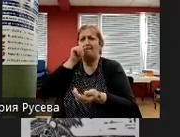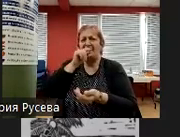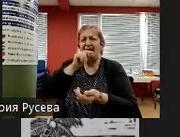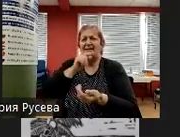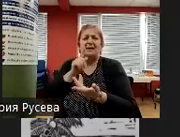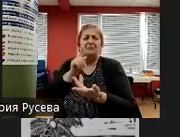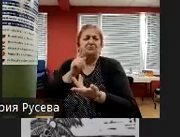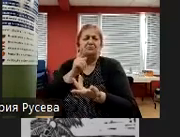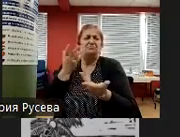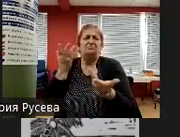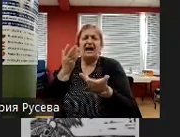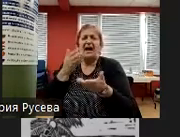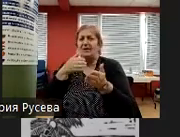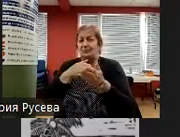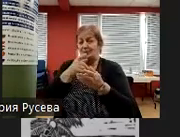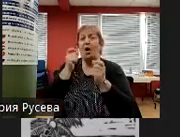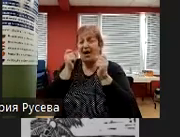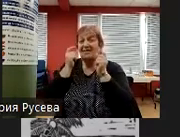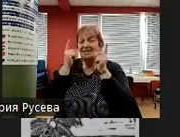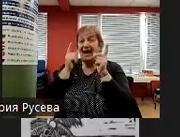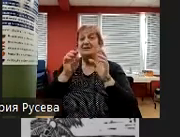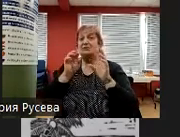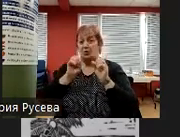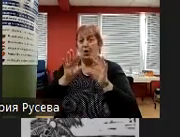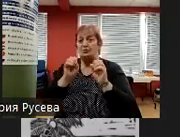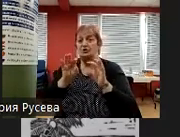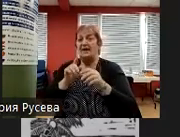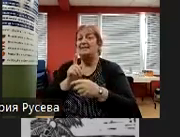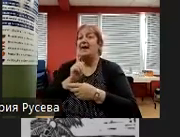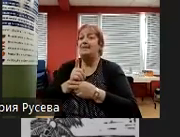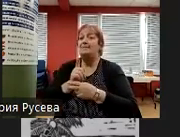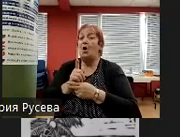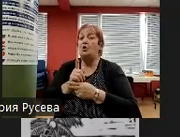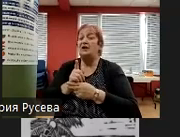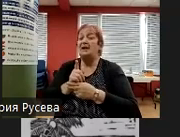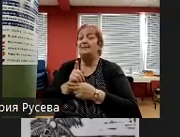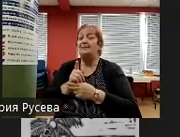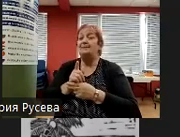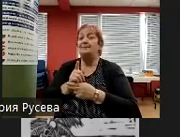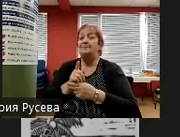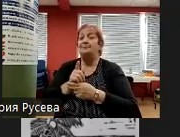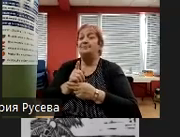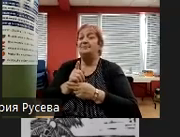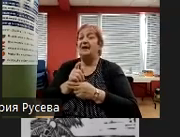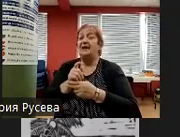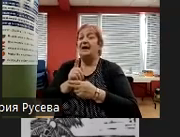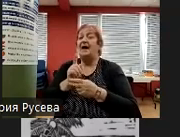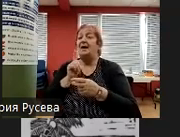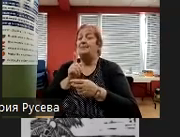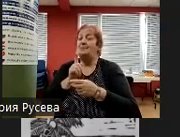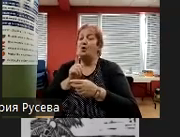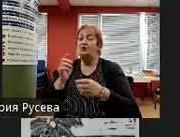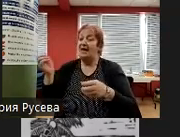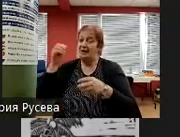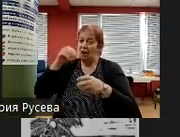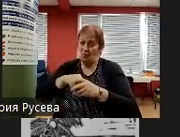но правят по-интересно съобщението. Можете, ако искате да ги добавите,